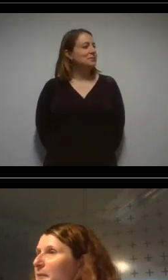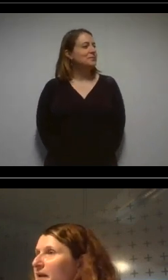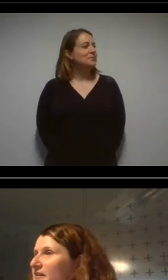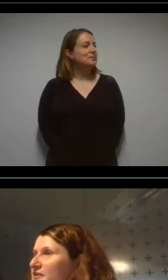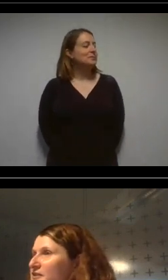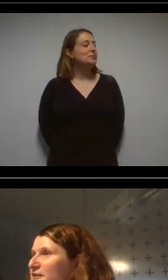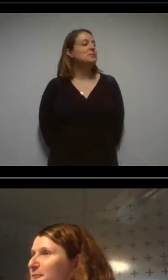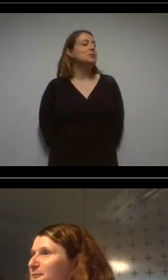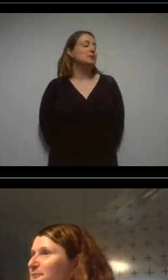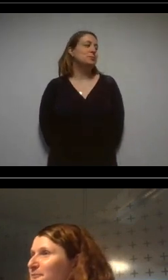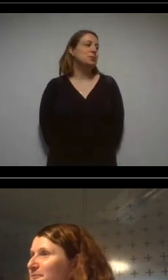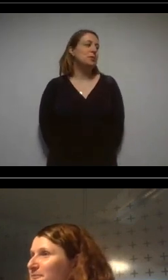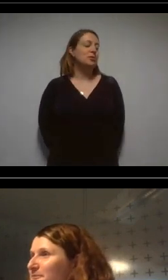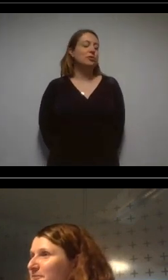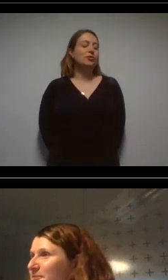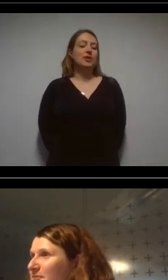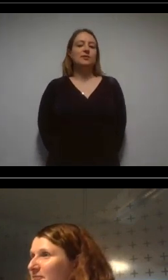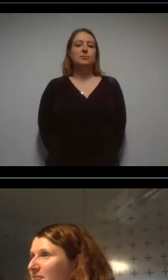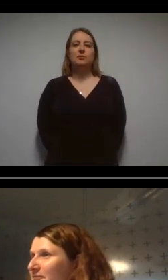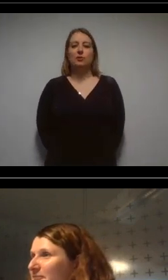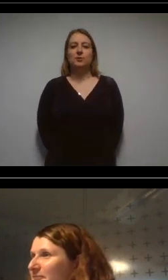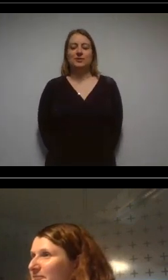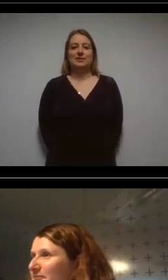Connaissez-vous Arpège?